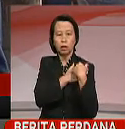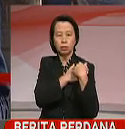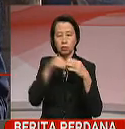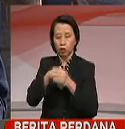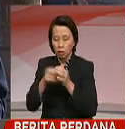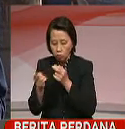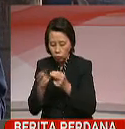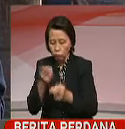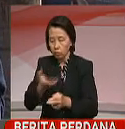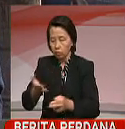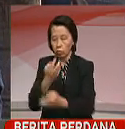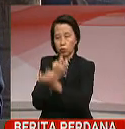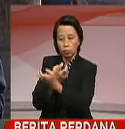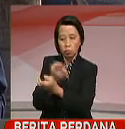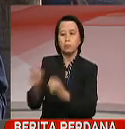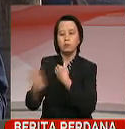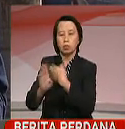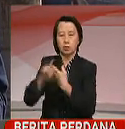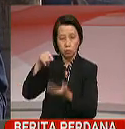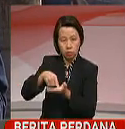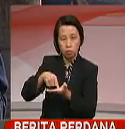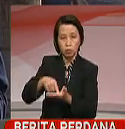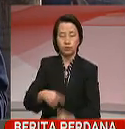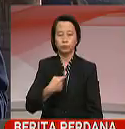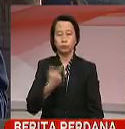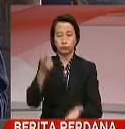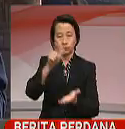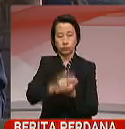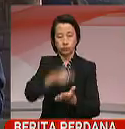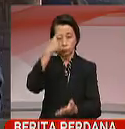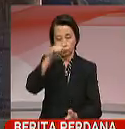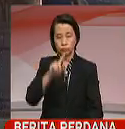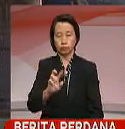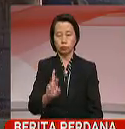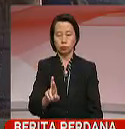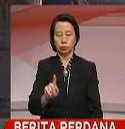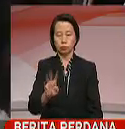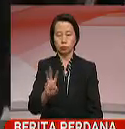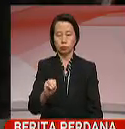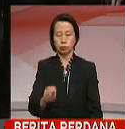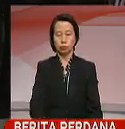dalam menguruskan sisa toksin yang berbahaya ini. Nurhila Razali, Berita RTN.